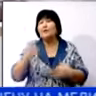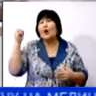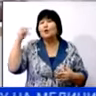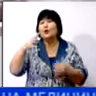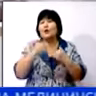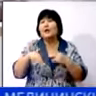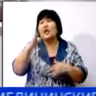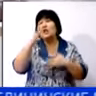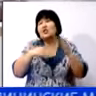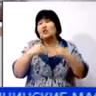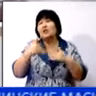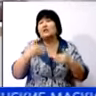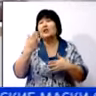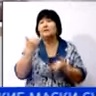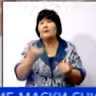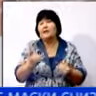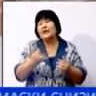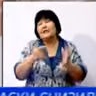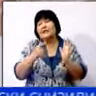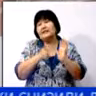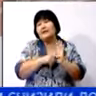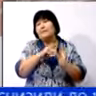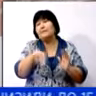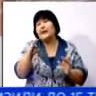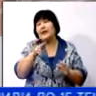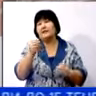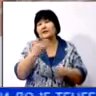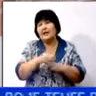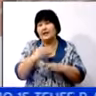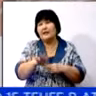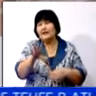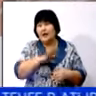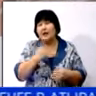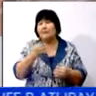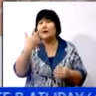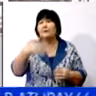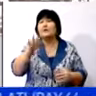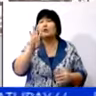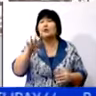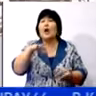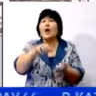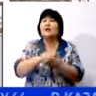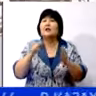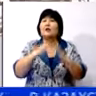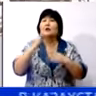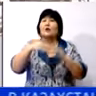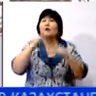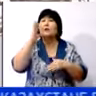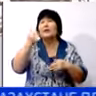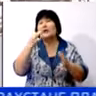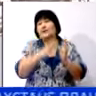на жилищное строительство выделено 7 миллиардов тенге. Планируется строительство 54 арендных жилых дома